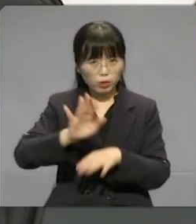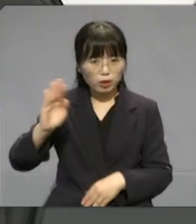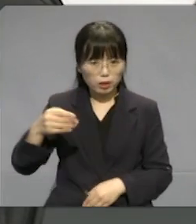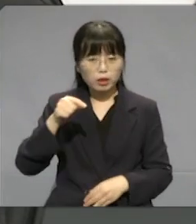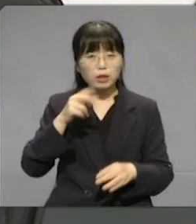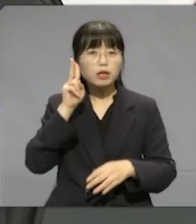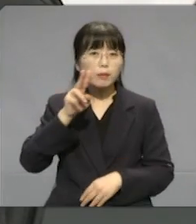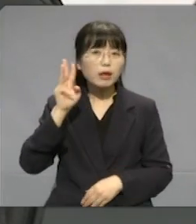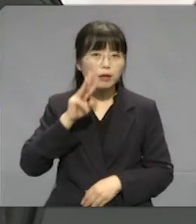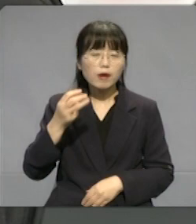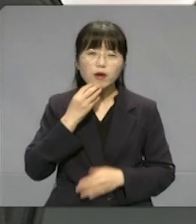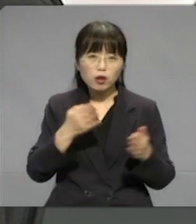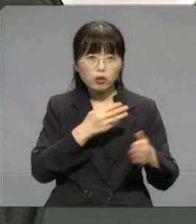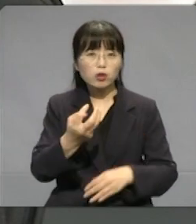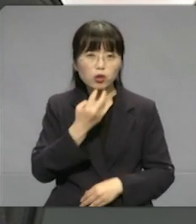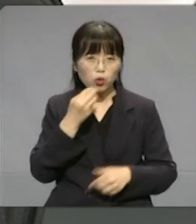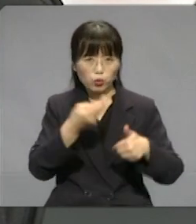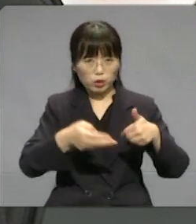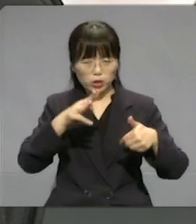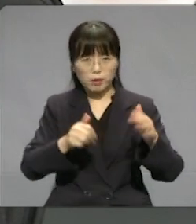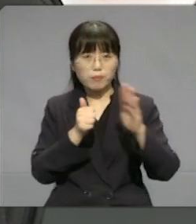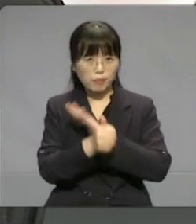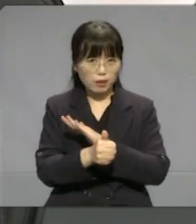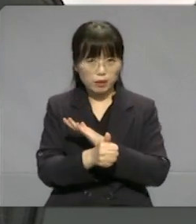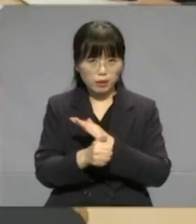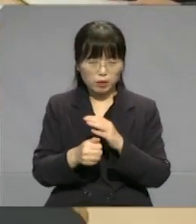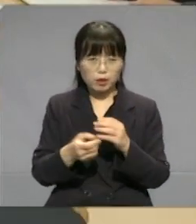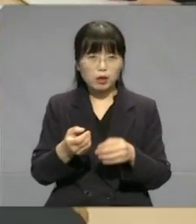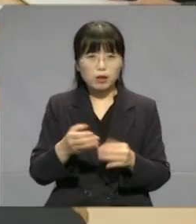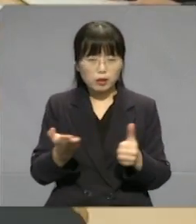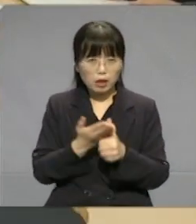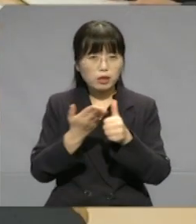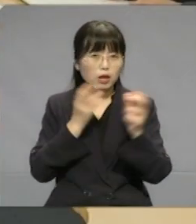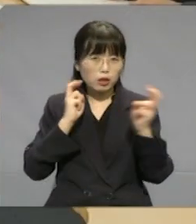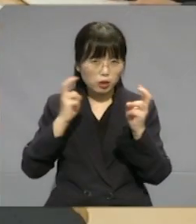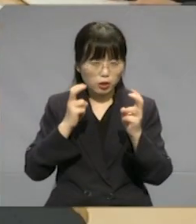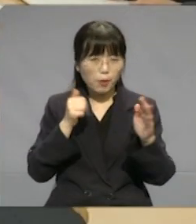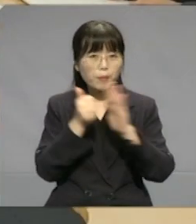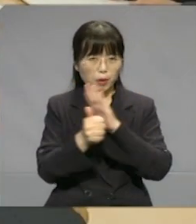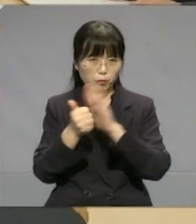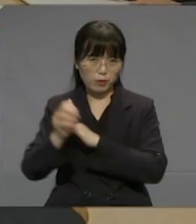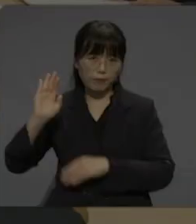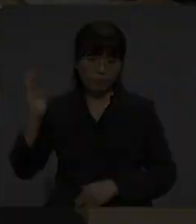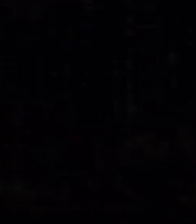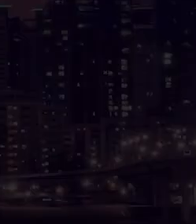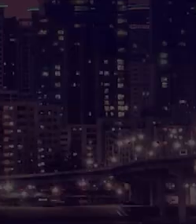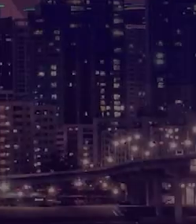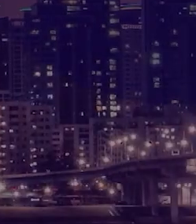2박 3일간 경기와 서울, 인천을 방문해 새싹 기업 관련 시설들을 방문합니다.